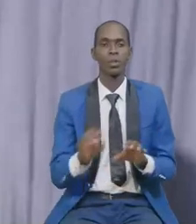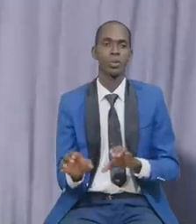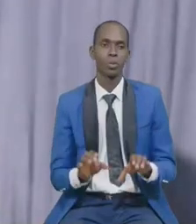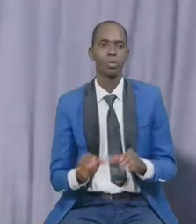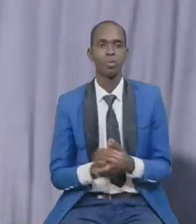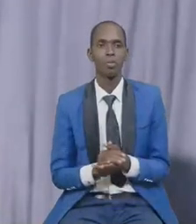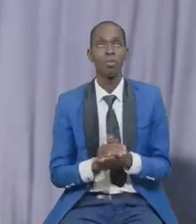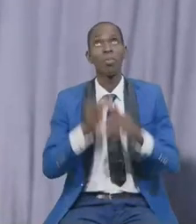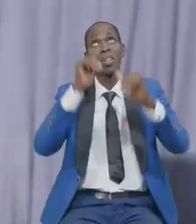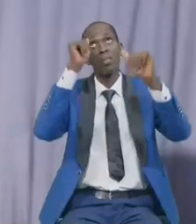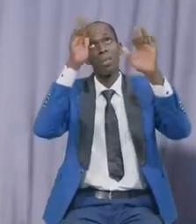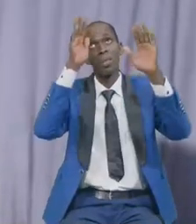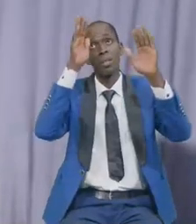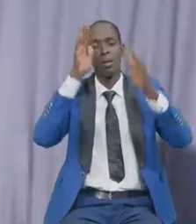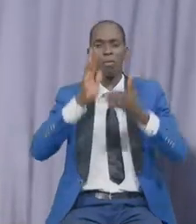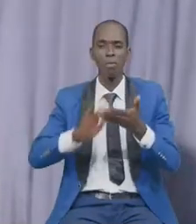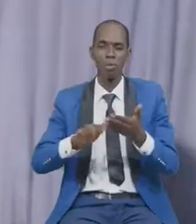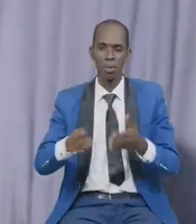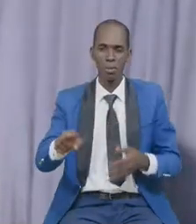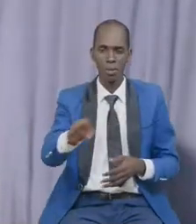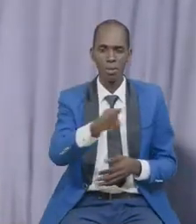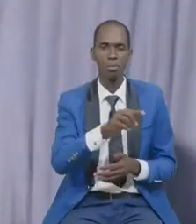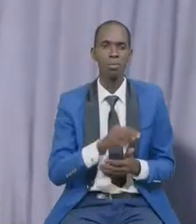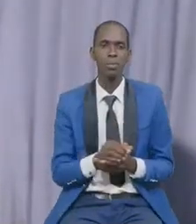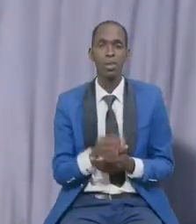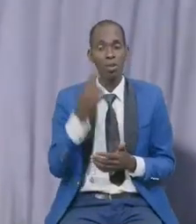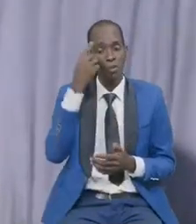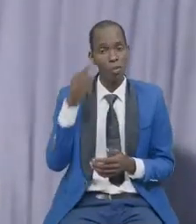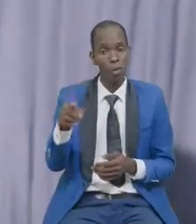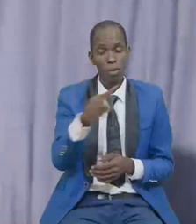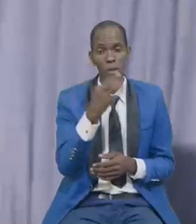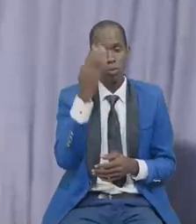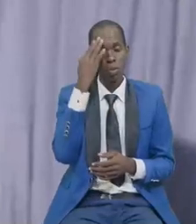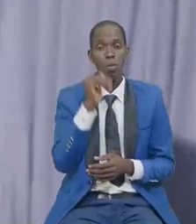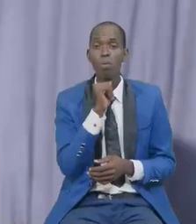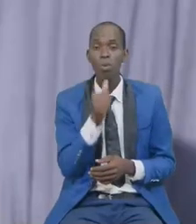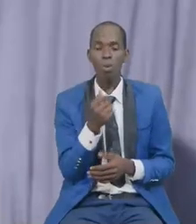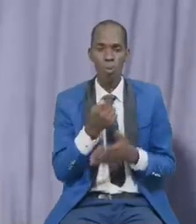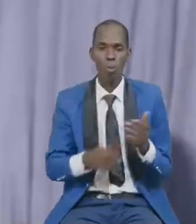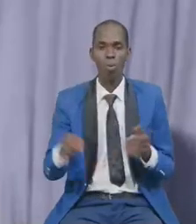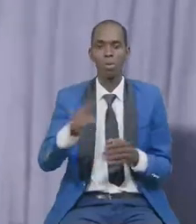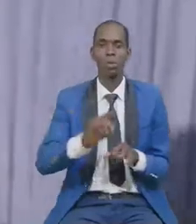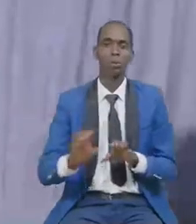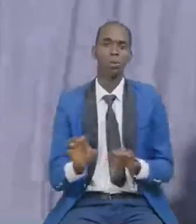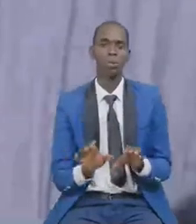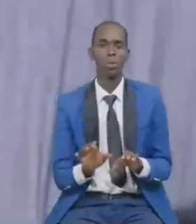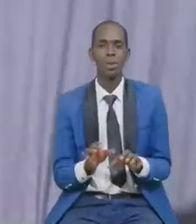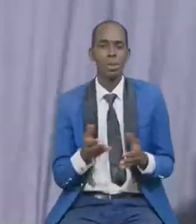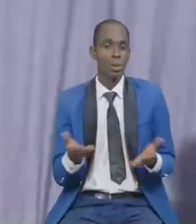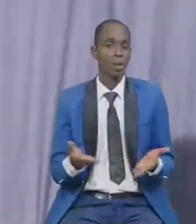Père, pardonne-leur, car ils ne savent ce qu'ils font. Il parlait,